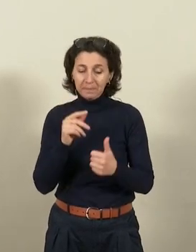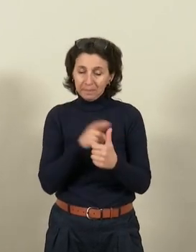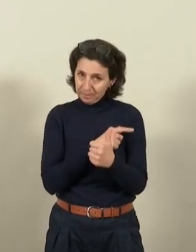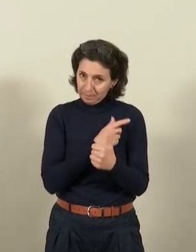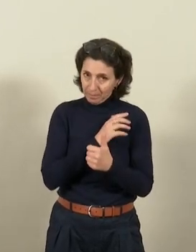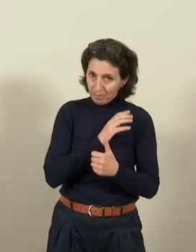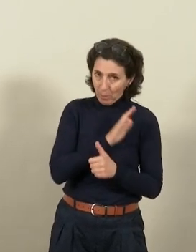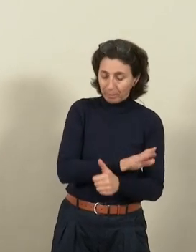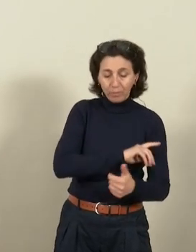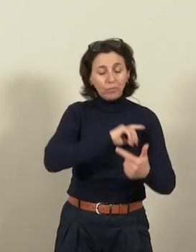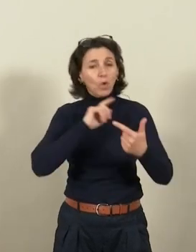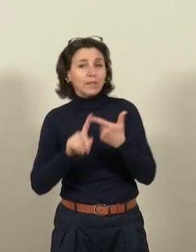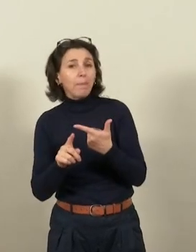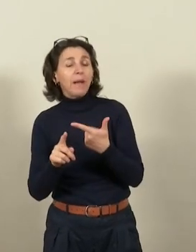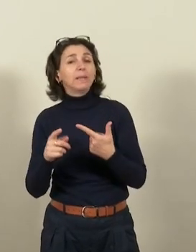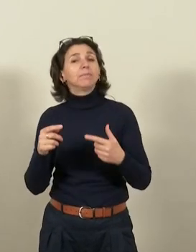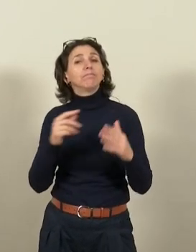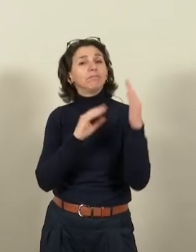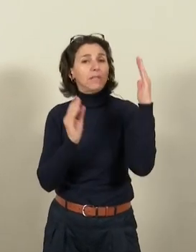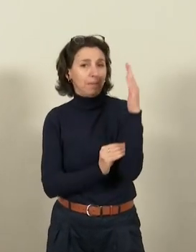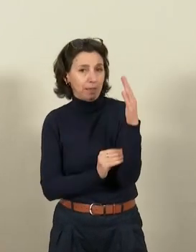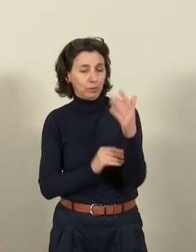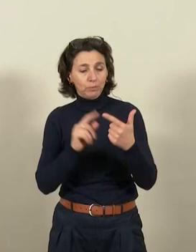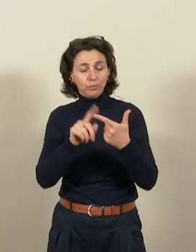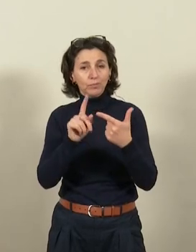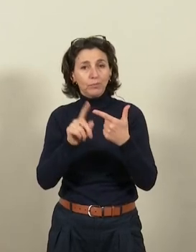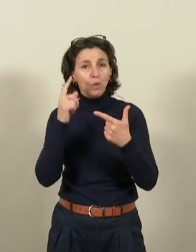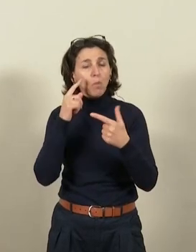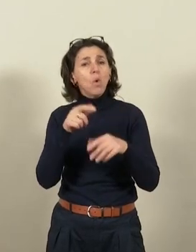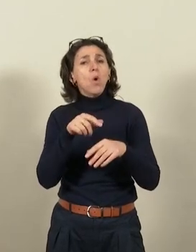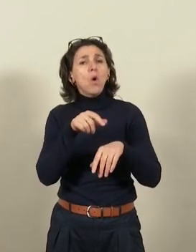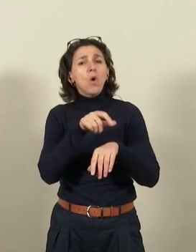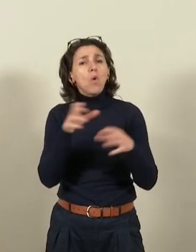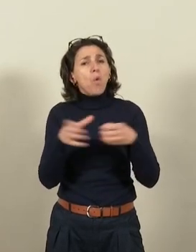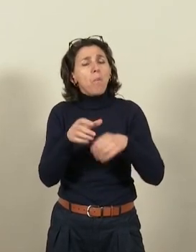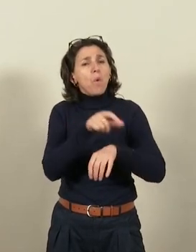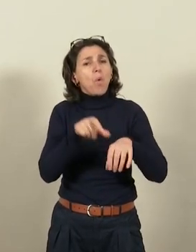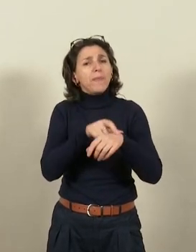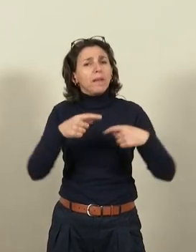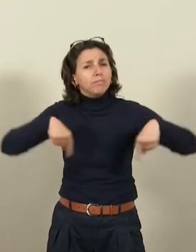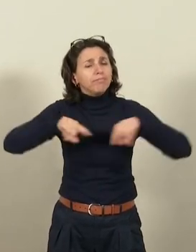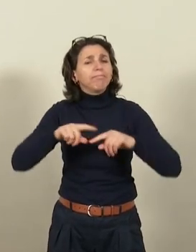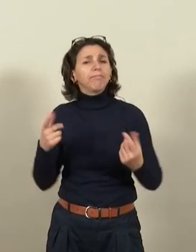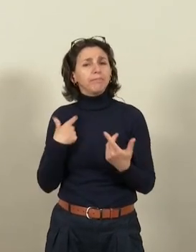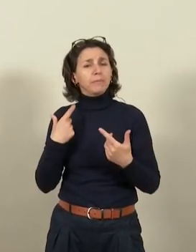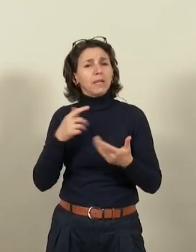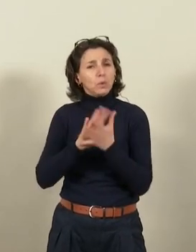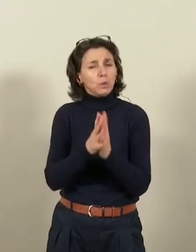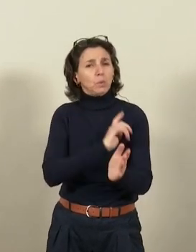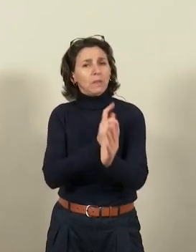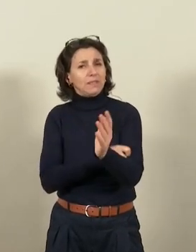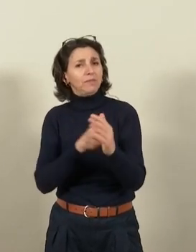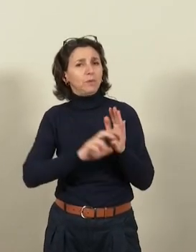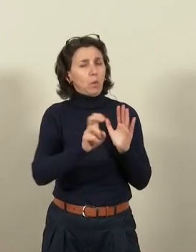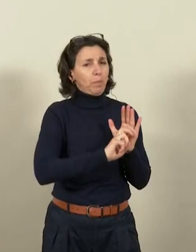vais maintenant vous présenter s'intéresse au Comité d'instruction des projets des associations sportives grenobloises créé par